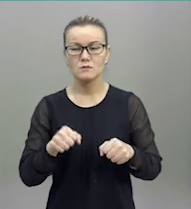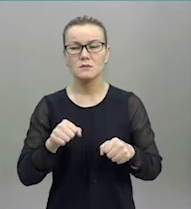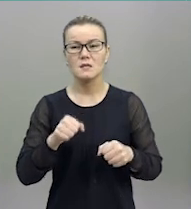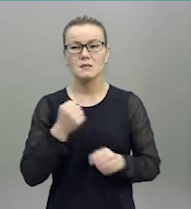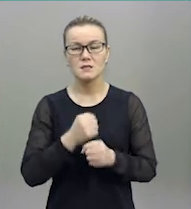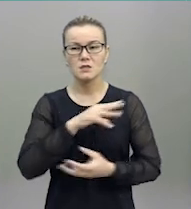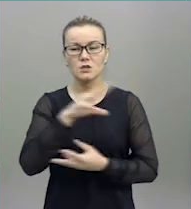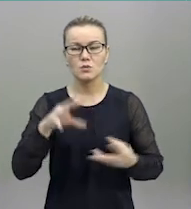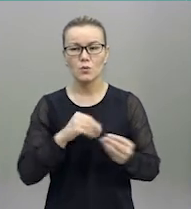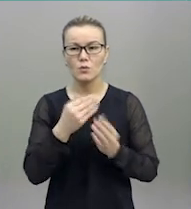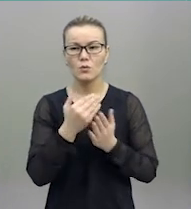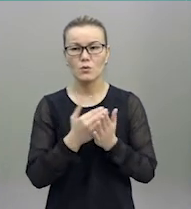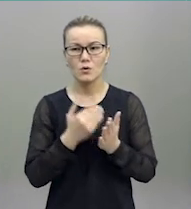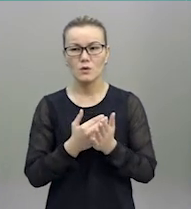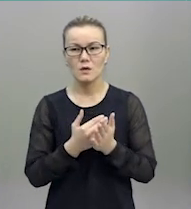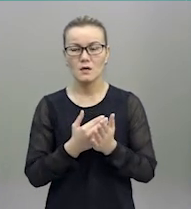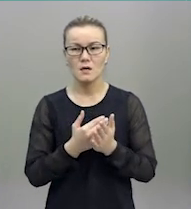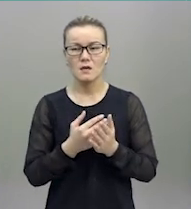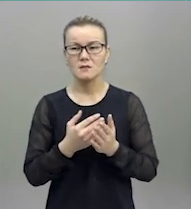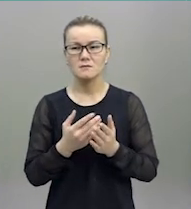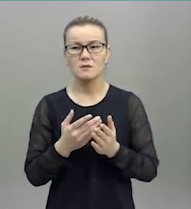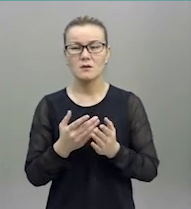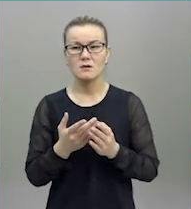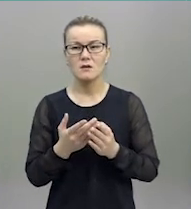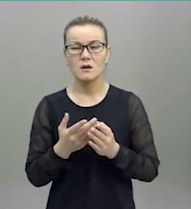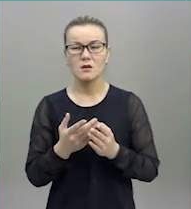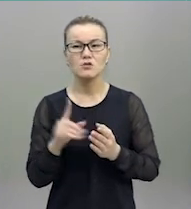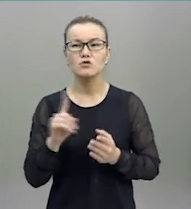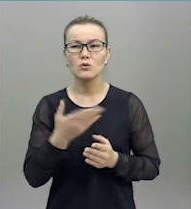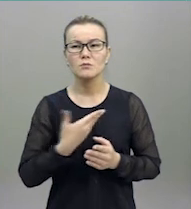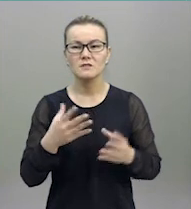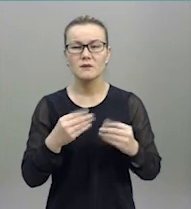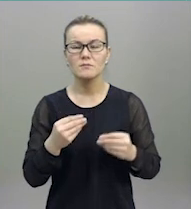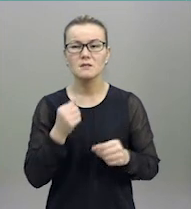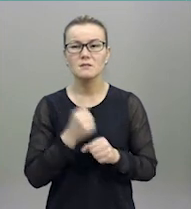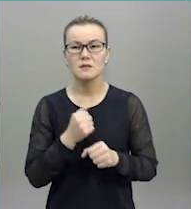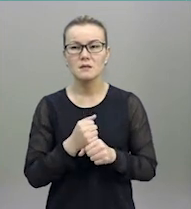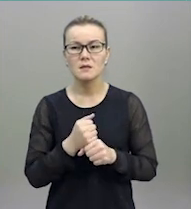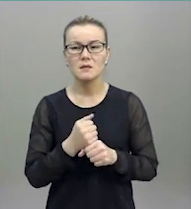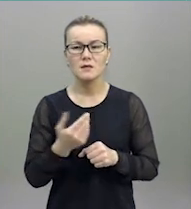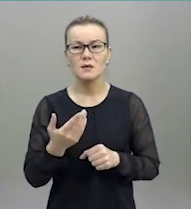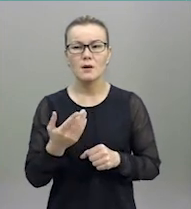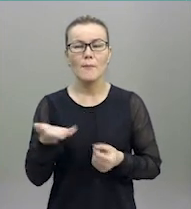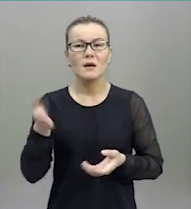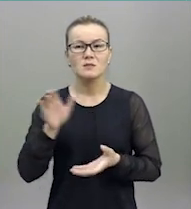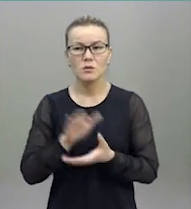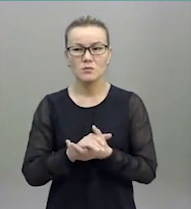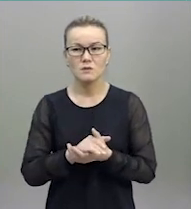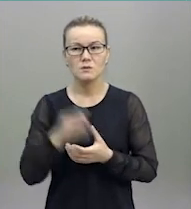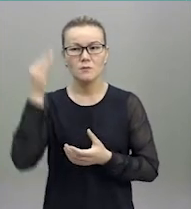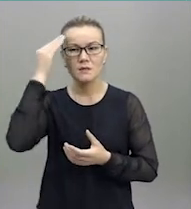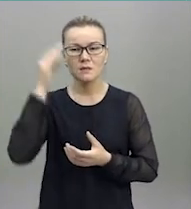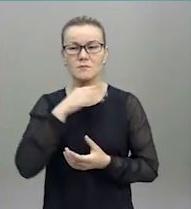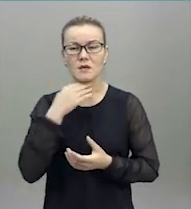итоги нашего такого насыщенного rocco что мы с вами сделали но во первых познакомились с понятием